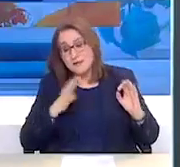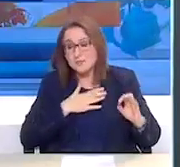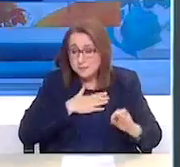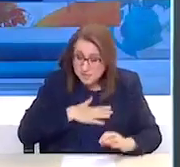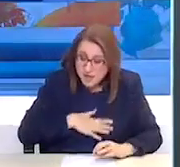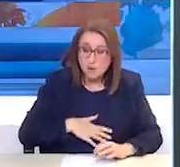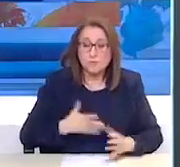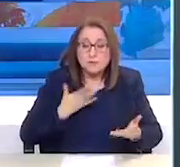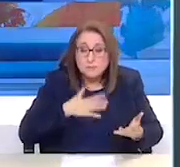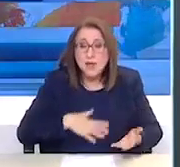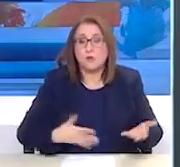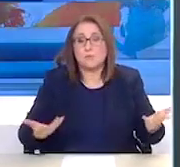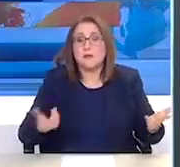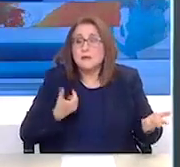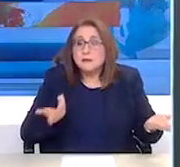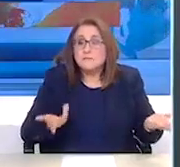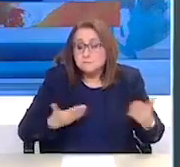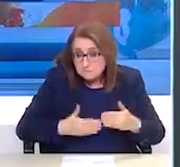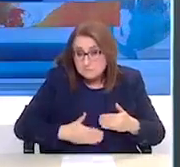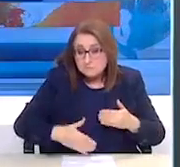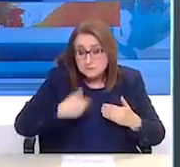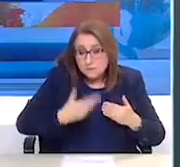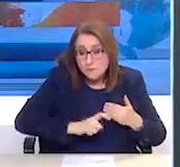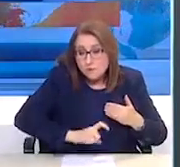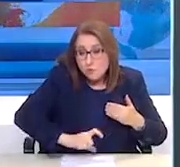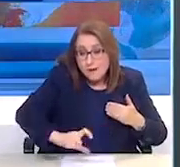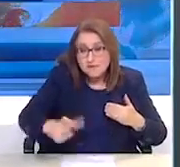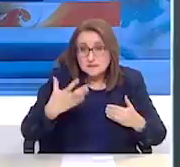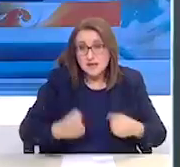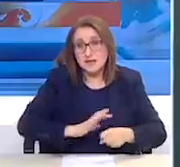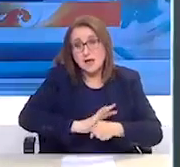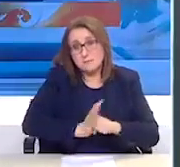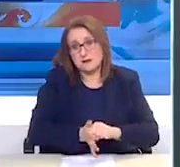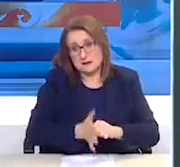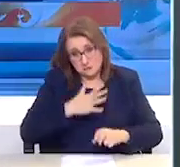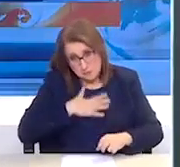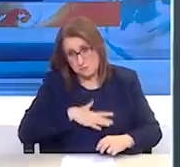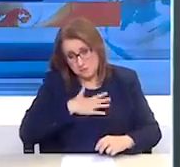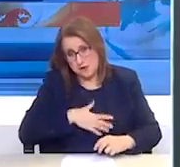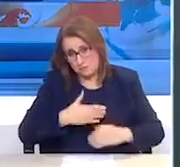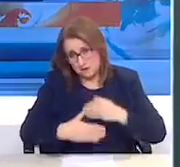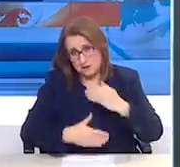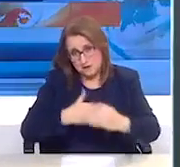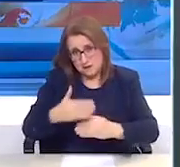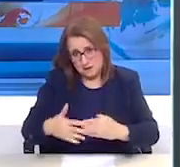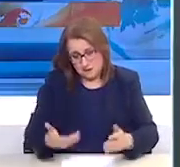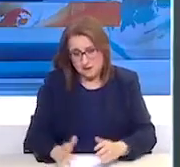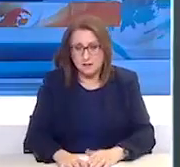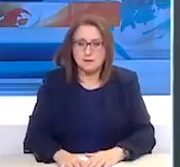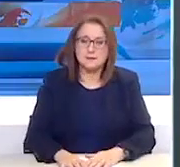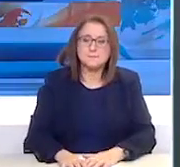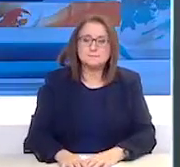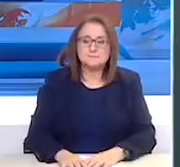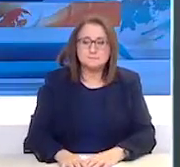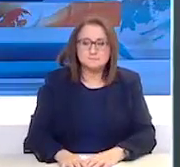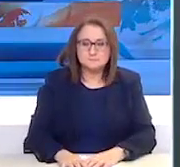επάρκεια τις επόμενες εβδομάδες, όπως ετοιμαζόμαστε να περάσουμε και σε επόμενες φάσεις αντιμετώπισης αυτής της πανδημίας